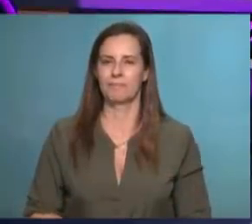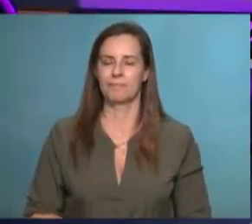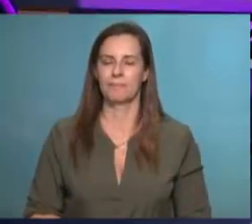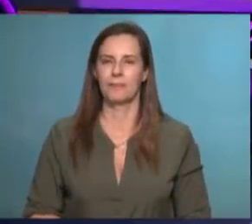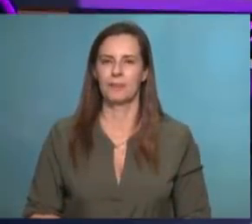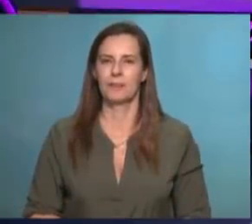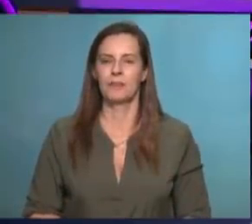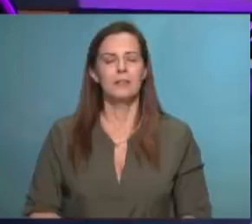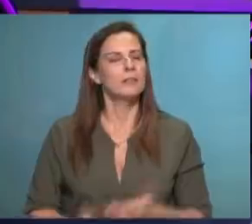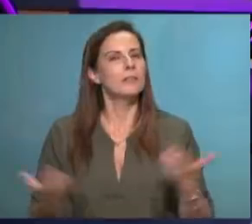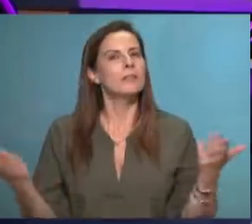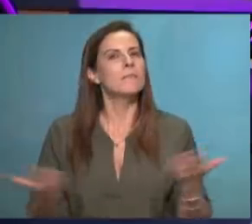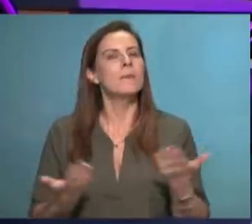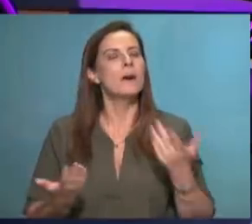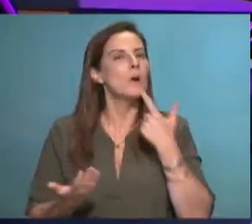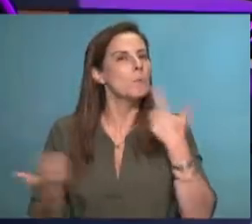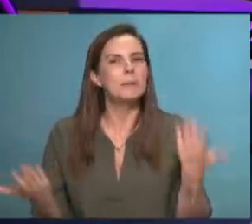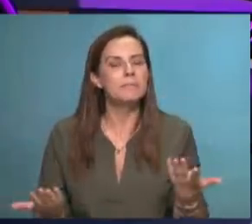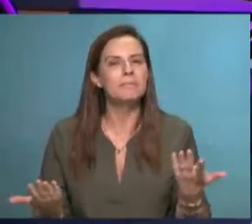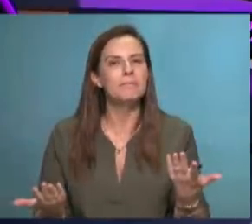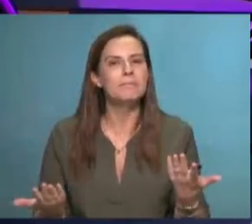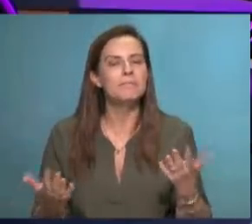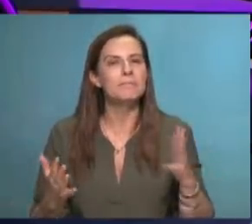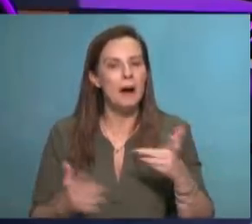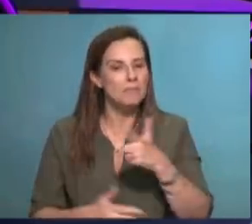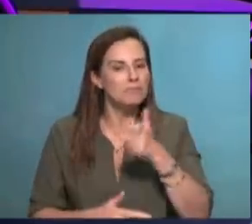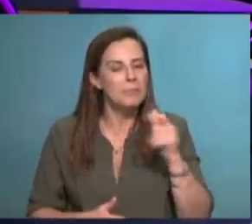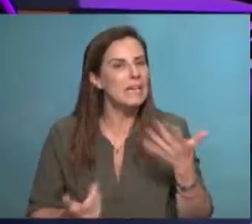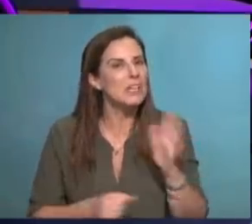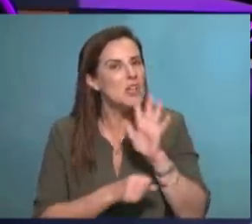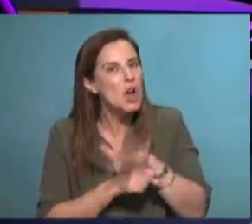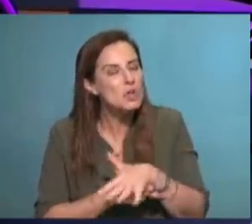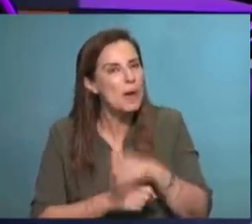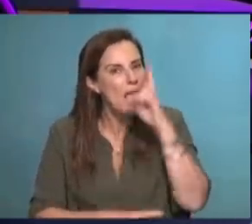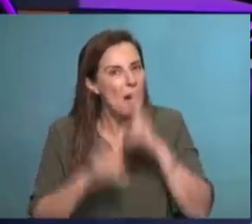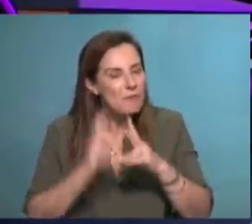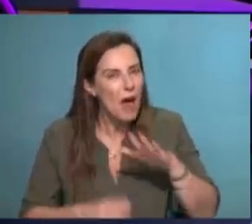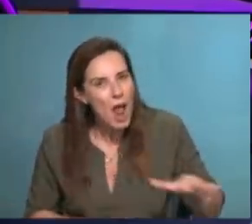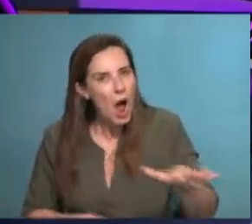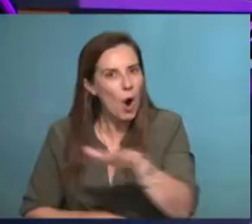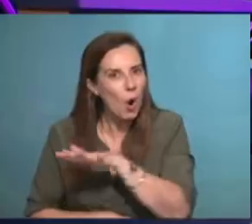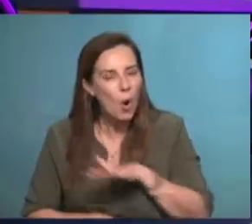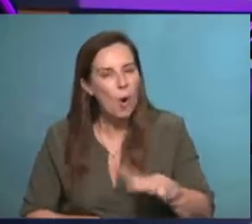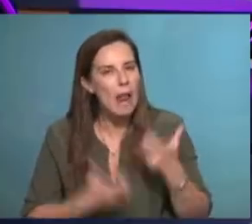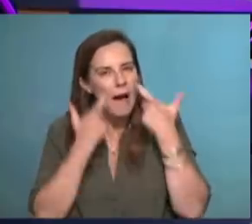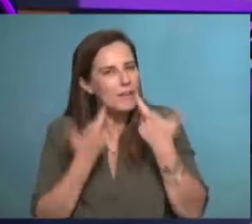כרמל, אז מה הערכות הלילה? איך הפיגוע הקשה הזה ישפיע על אזור התעשייה כולו, סידורי הבטחה